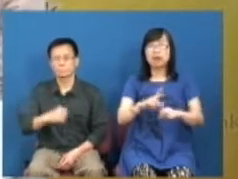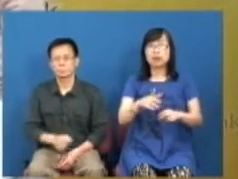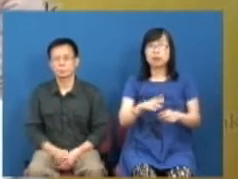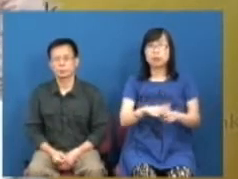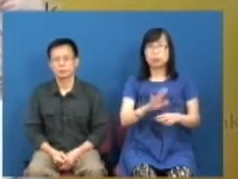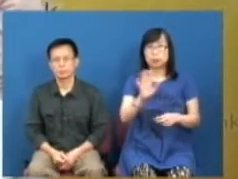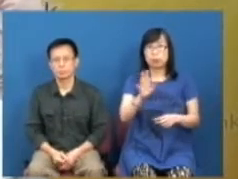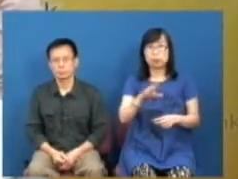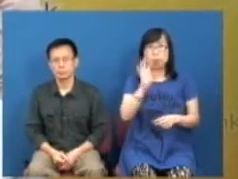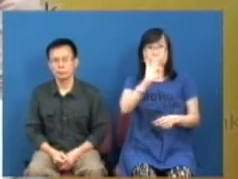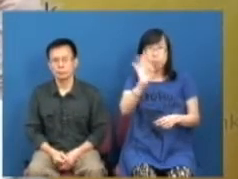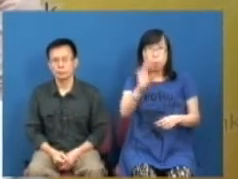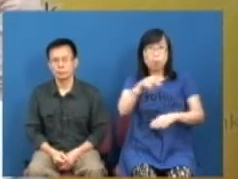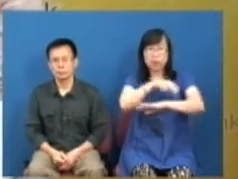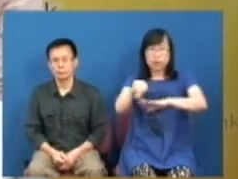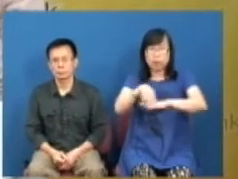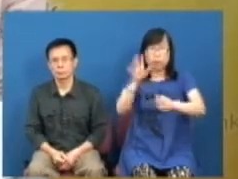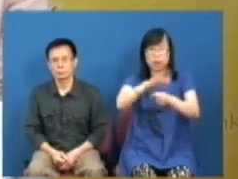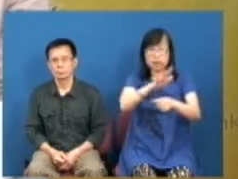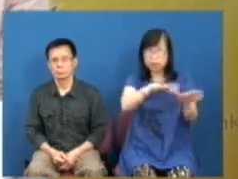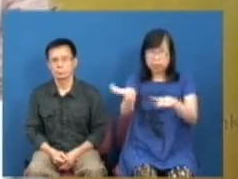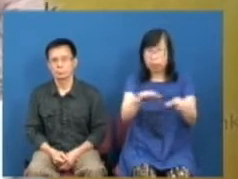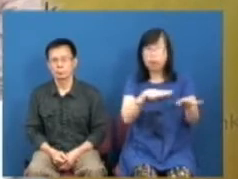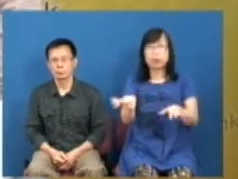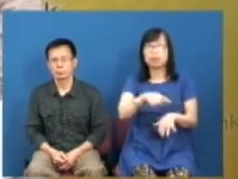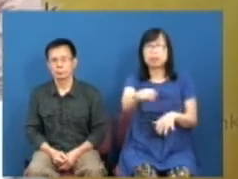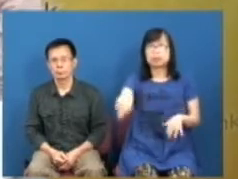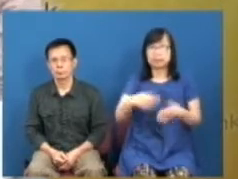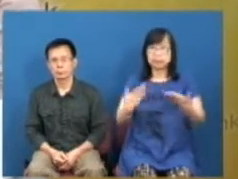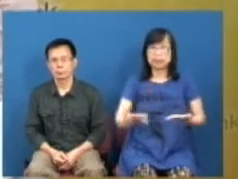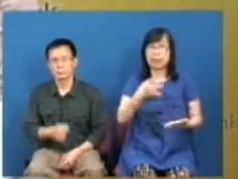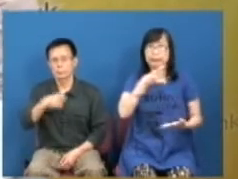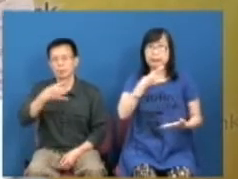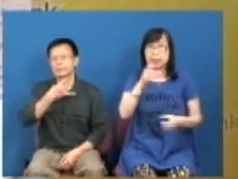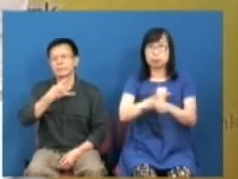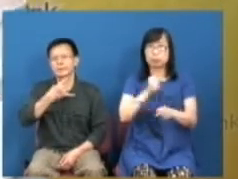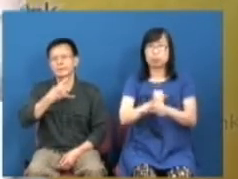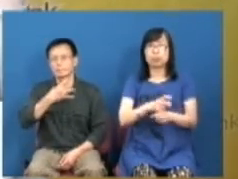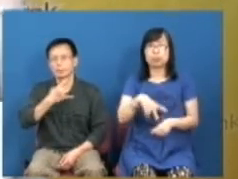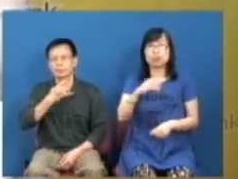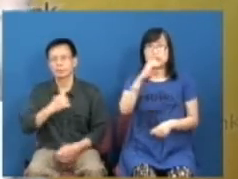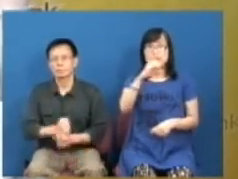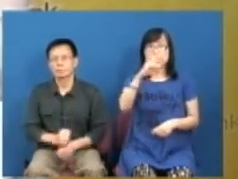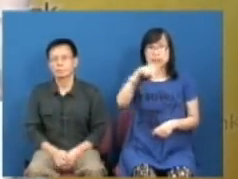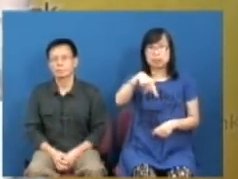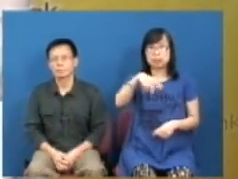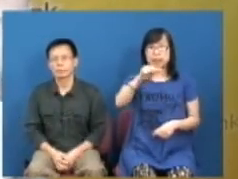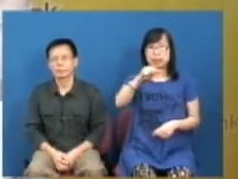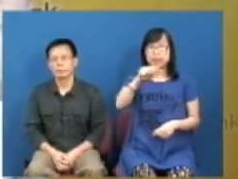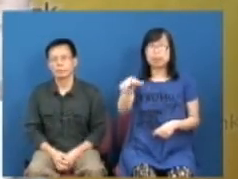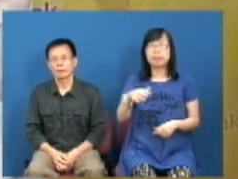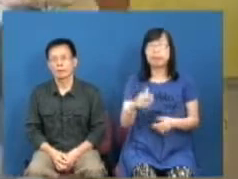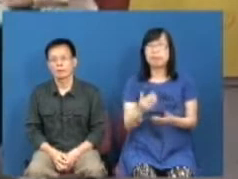果唔打算去有填海嘅地方咧，其實而家未做啊，好多都未做 CPA 嘅嚇。咁呢樣嘢